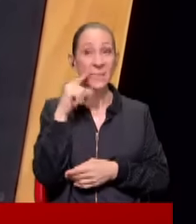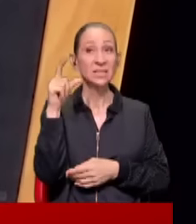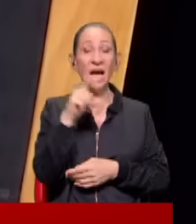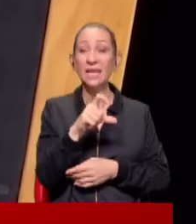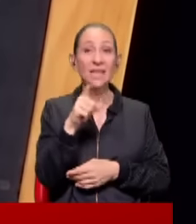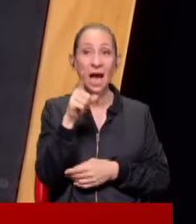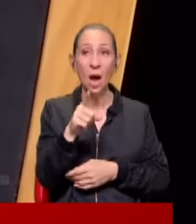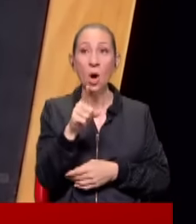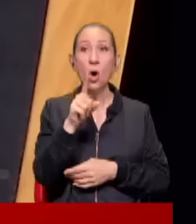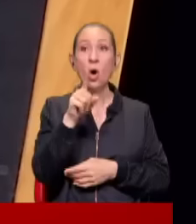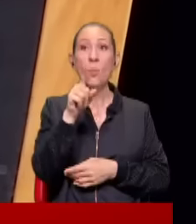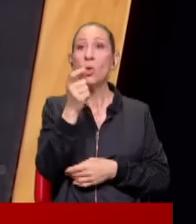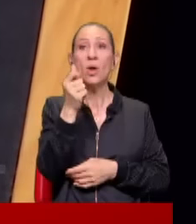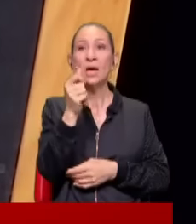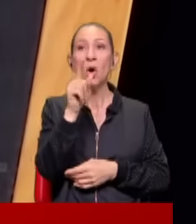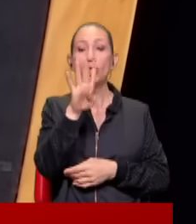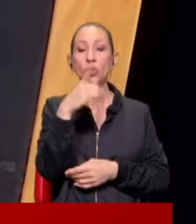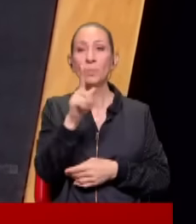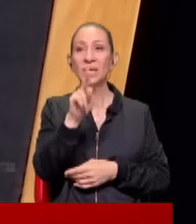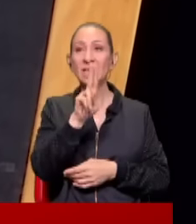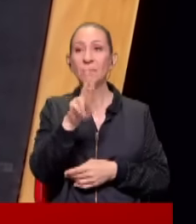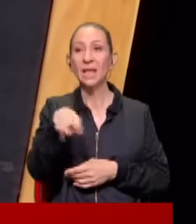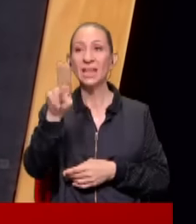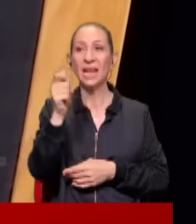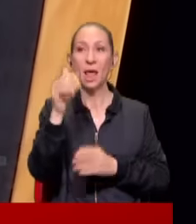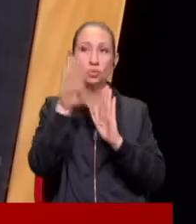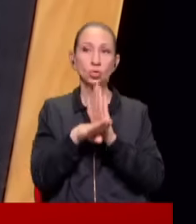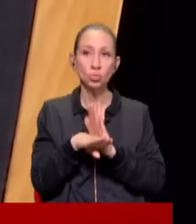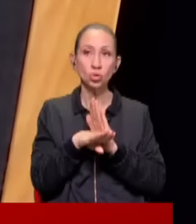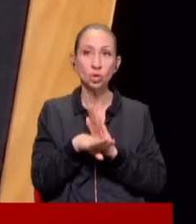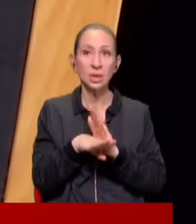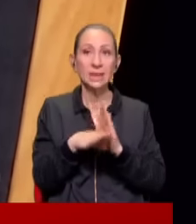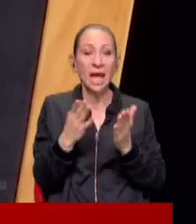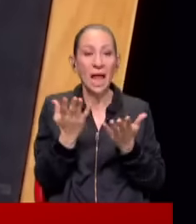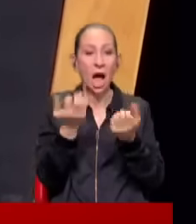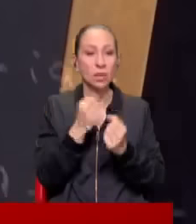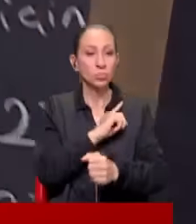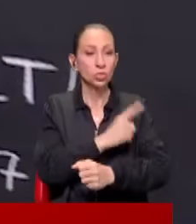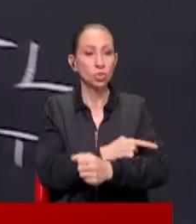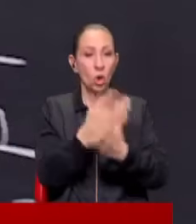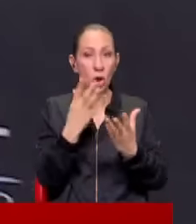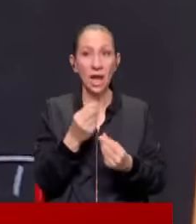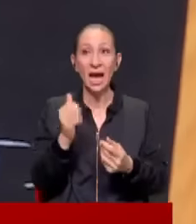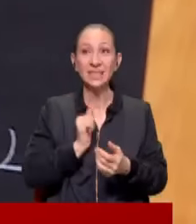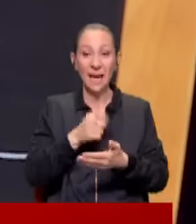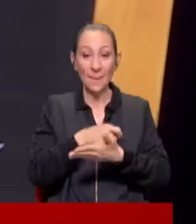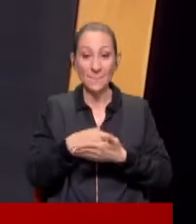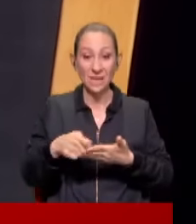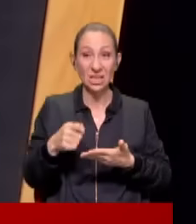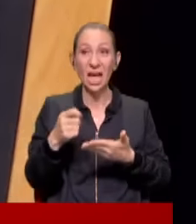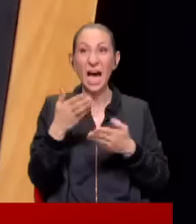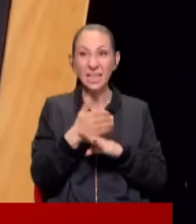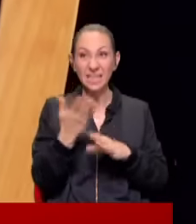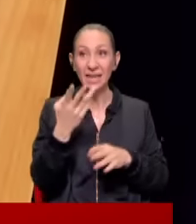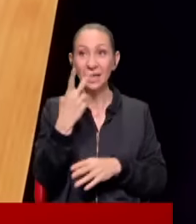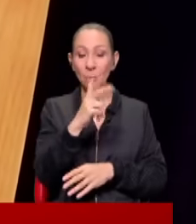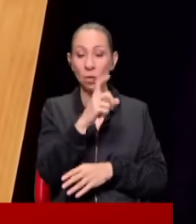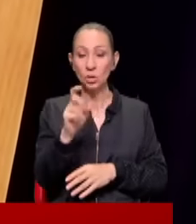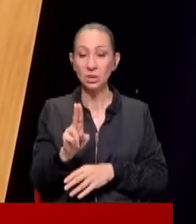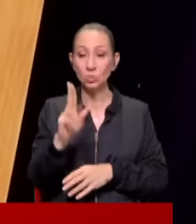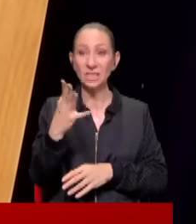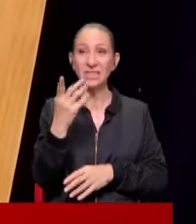ayına geldiğimizde bu rakam 14.027 TL'ye düşmüş. Yani alım gücü olarak asgari ücretlinin aslında